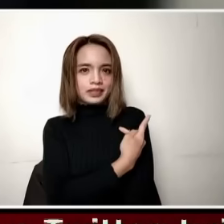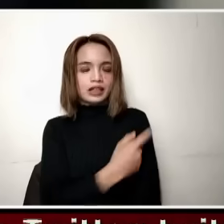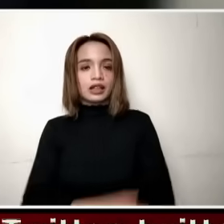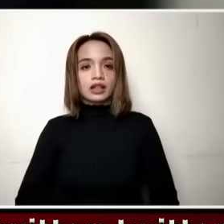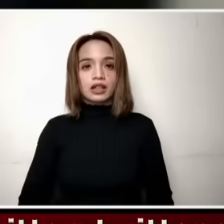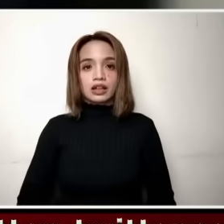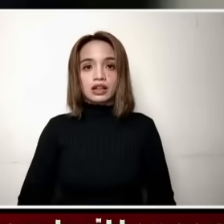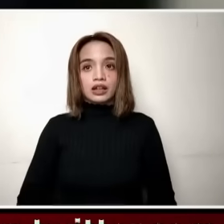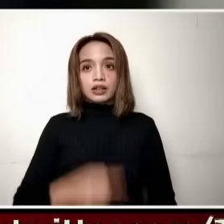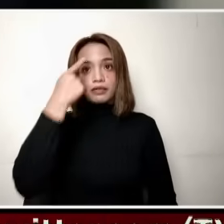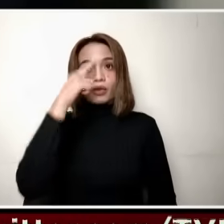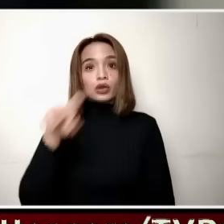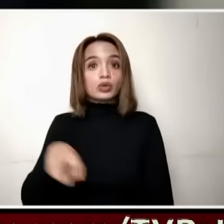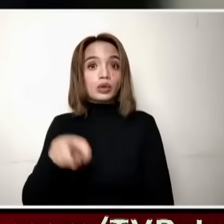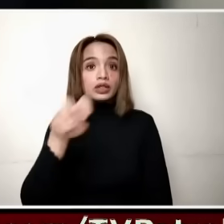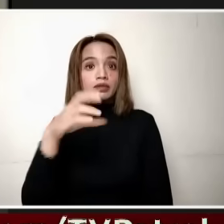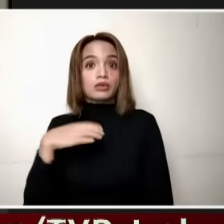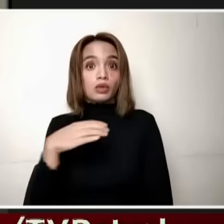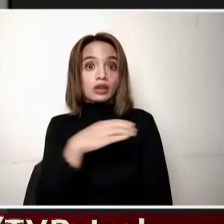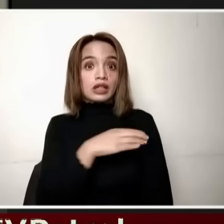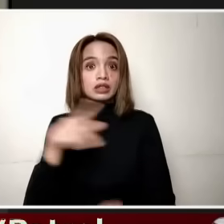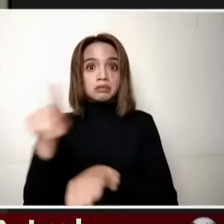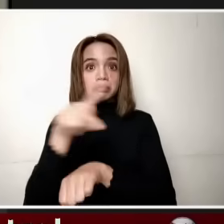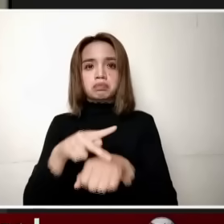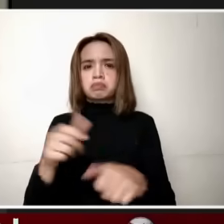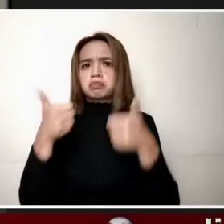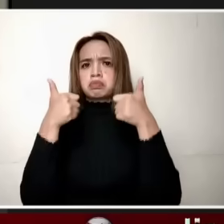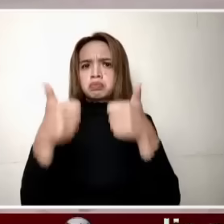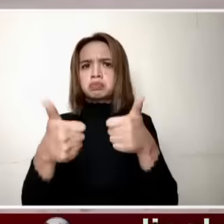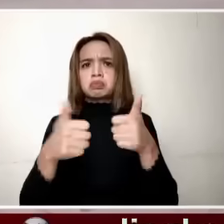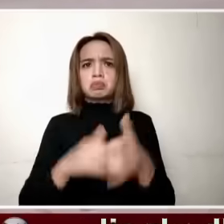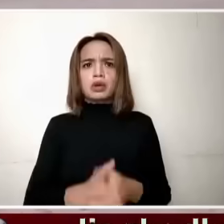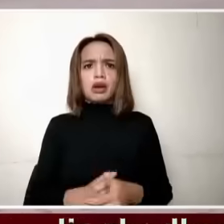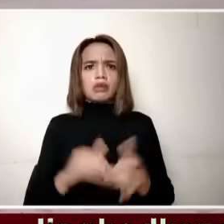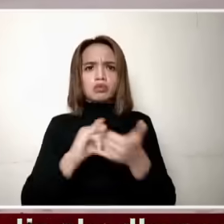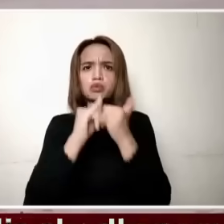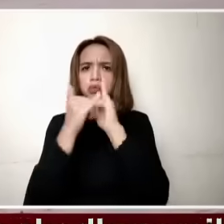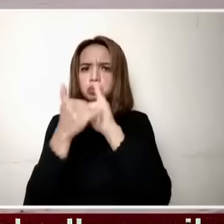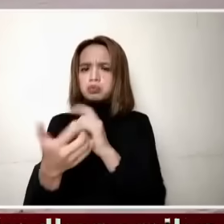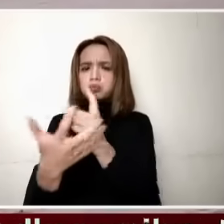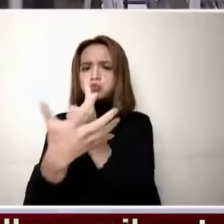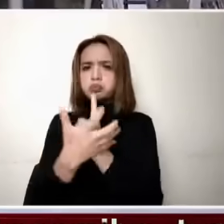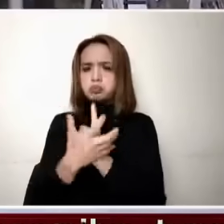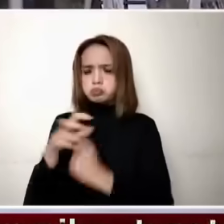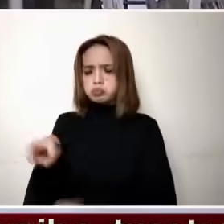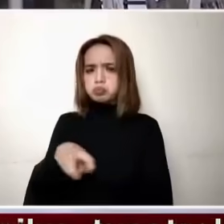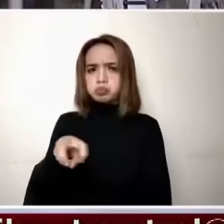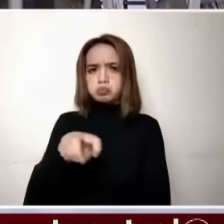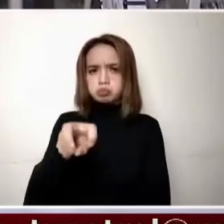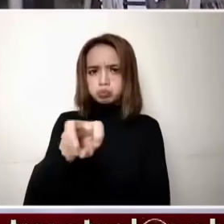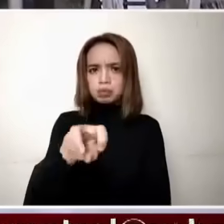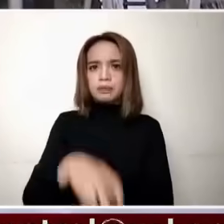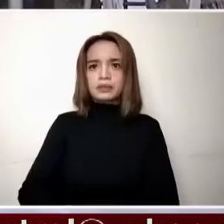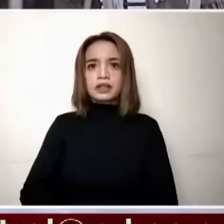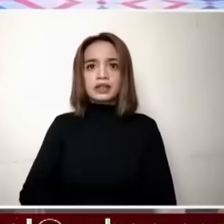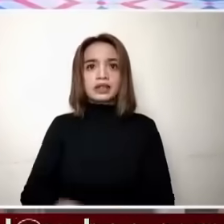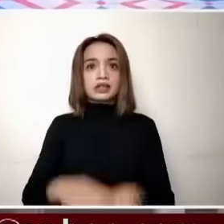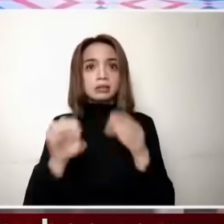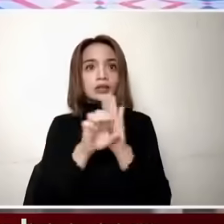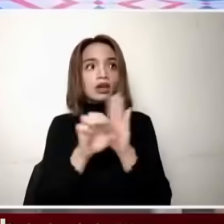of the Philippines, malaking bagay ang pagluwag ng biyahe sa Pilipinas, lalo para sa mga kabuhayang umaasang